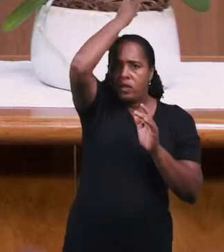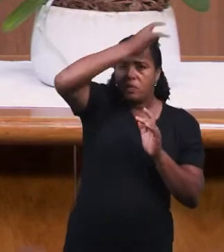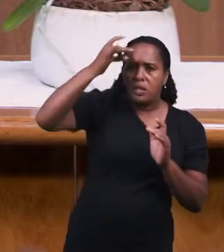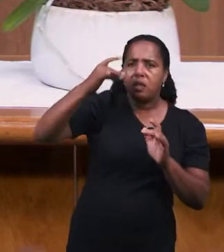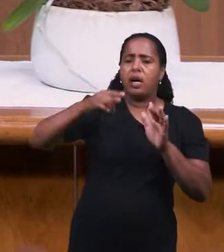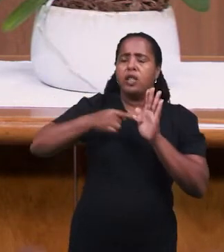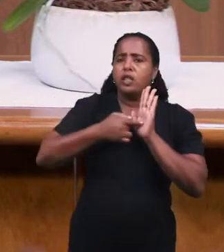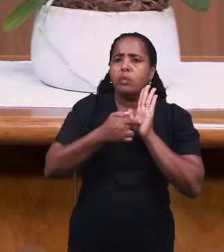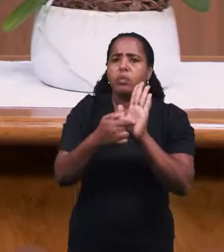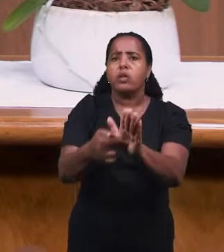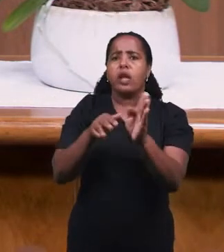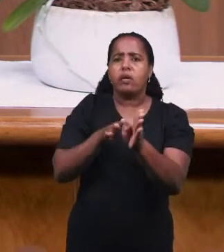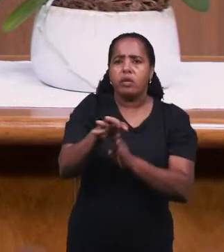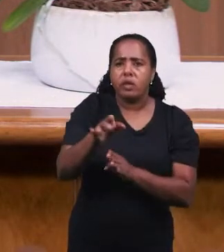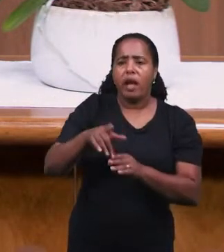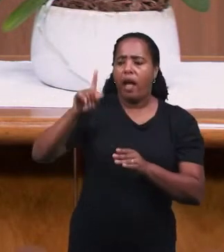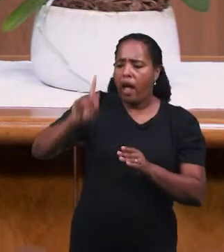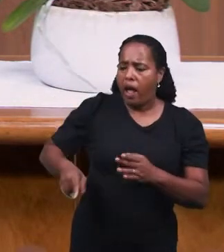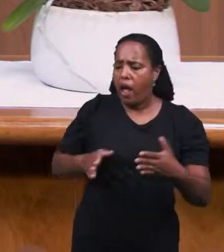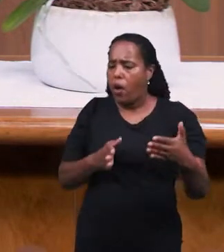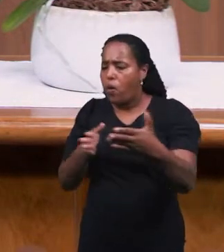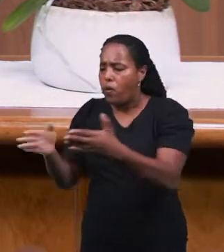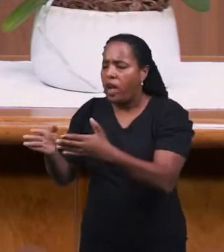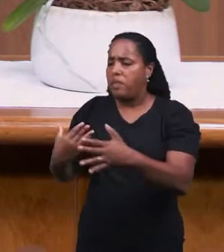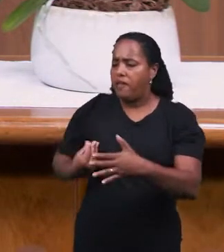Donc le Saint-Esprit dit,